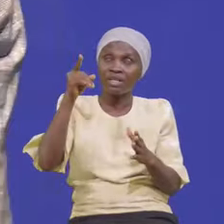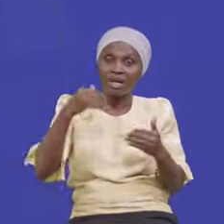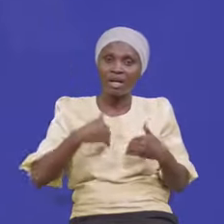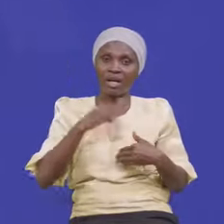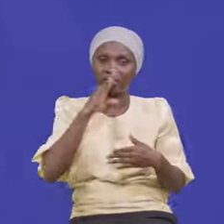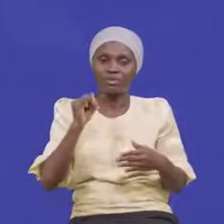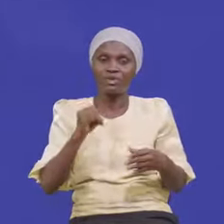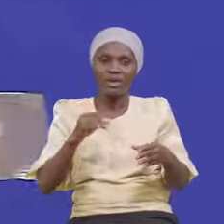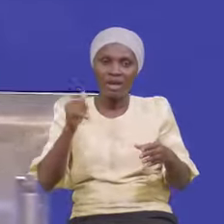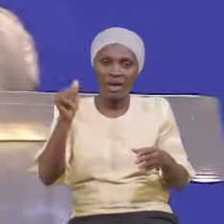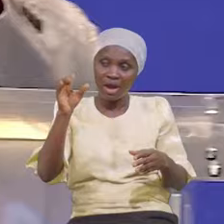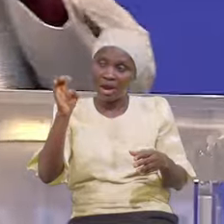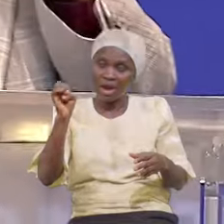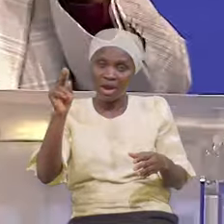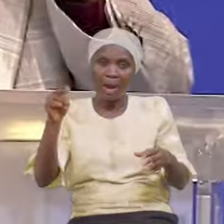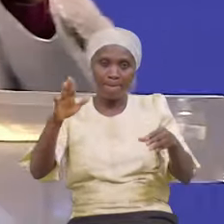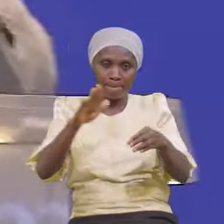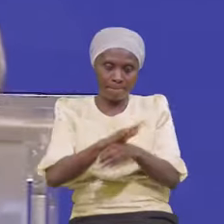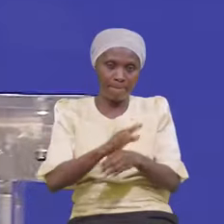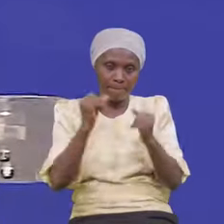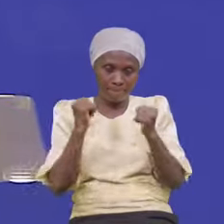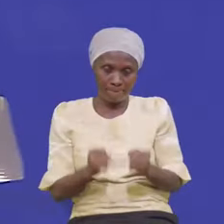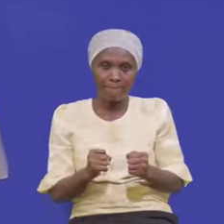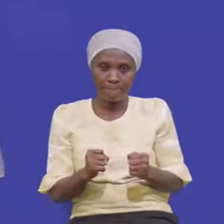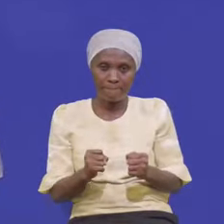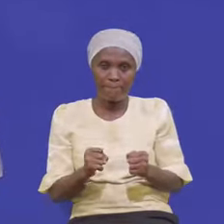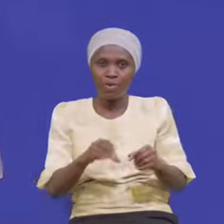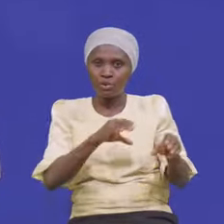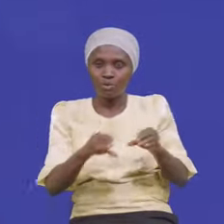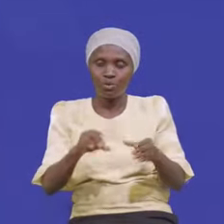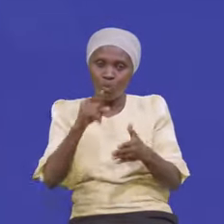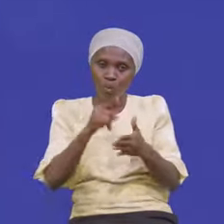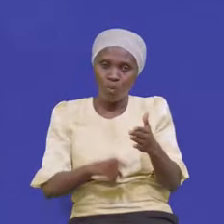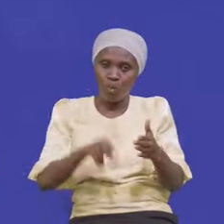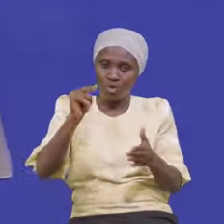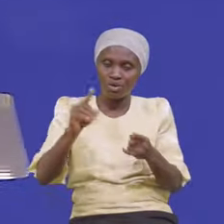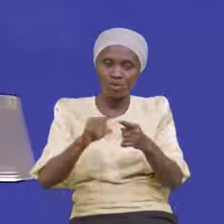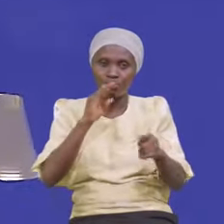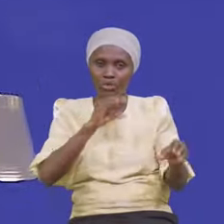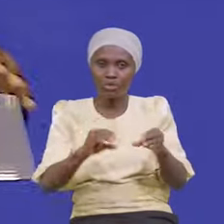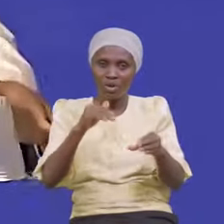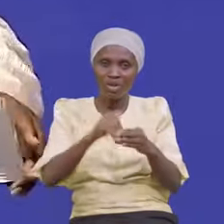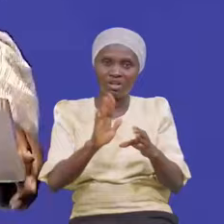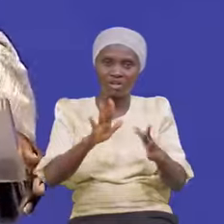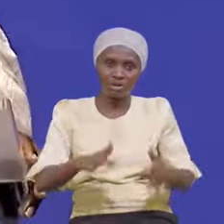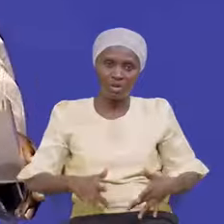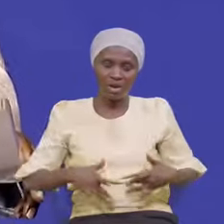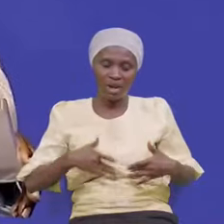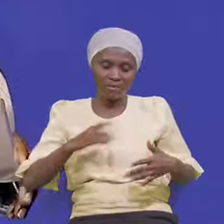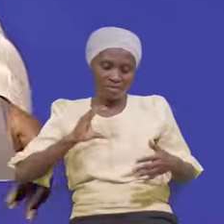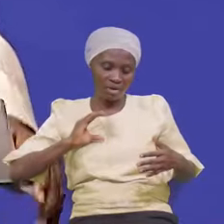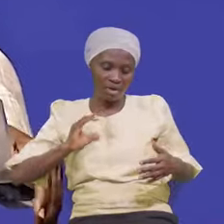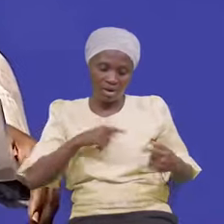ఆయన శక్తివంతుడు. To do what needs to be done in your heart, in your soul, in your body, మీ యొక్క ప్రాణ ఆత్మ